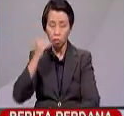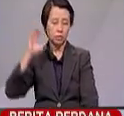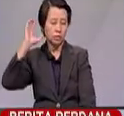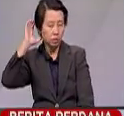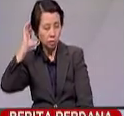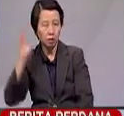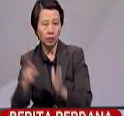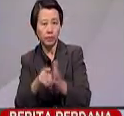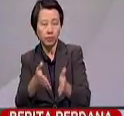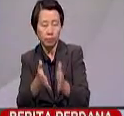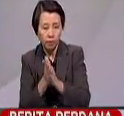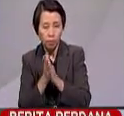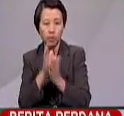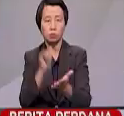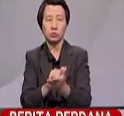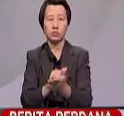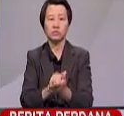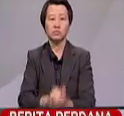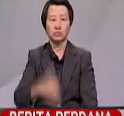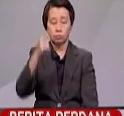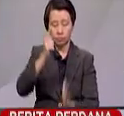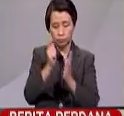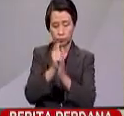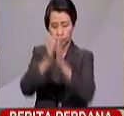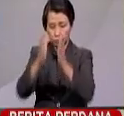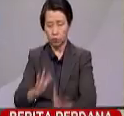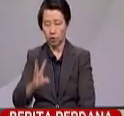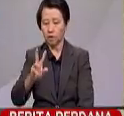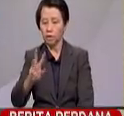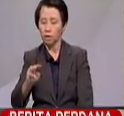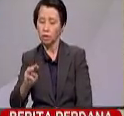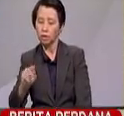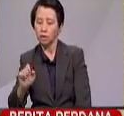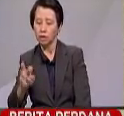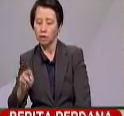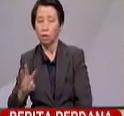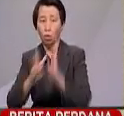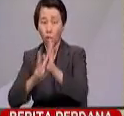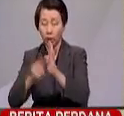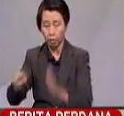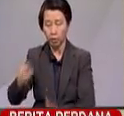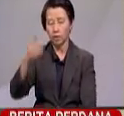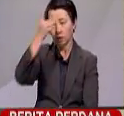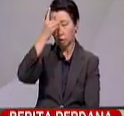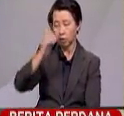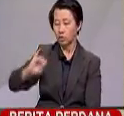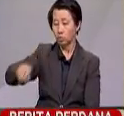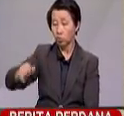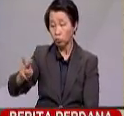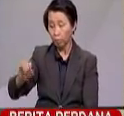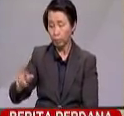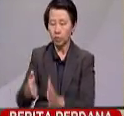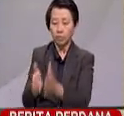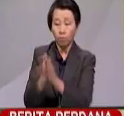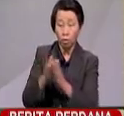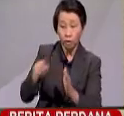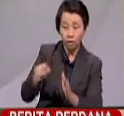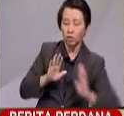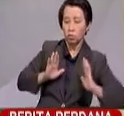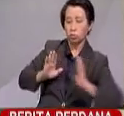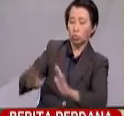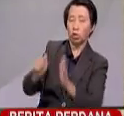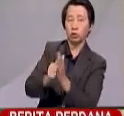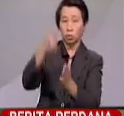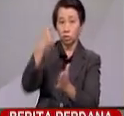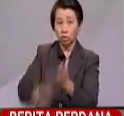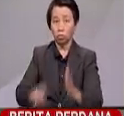pendengaran permohonan berkenaan. Peguam Muhammad Nasir Yusof yang mewakili Datuk Seri Jamal berkata permohonan itu di ditolak dengan